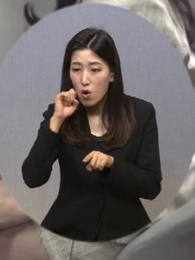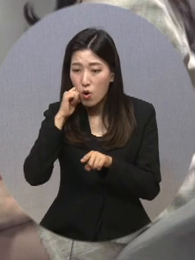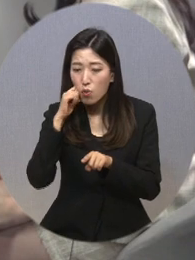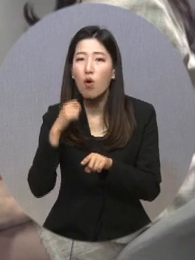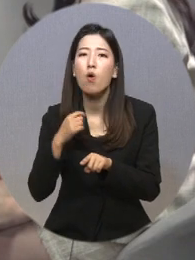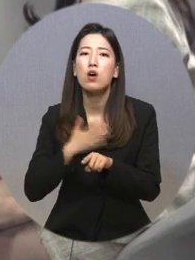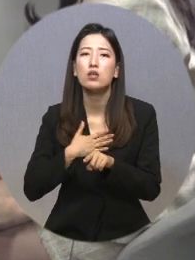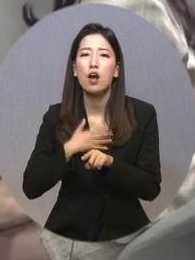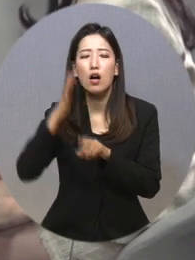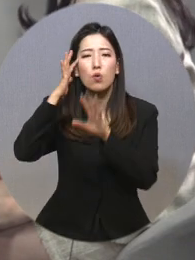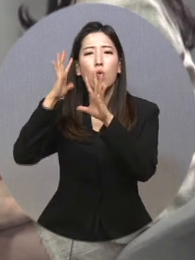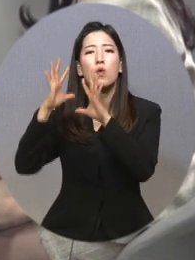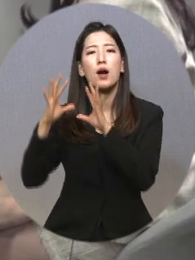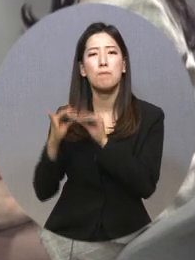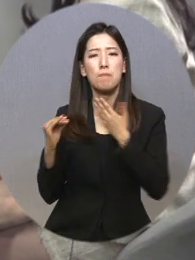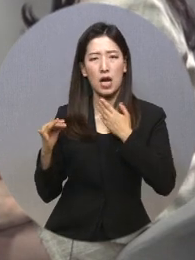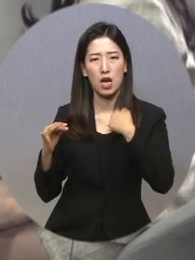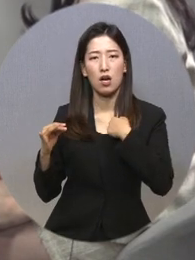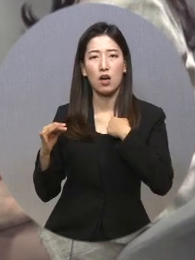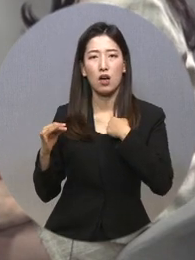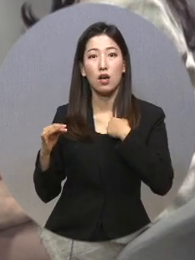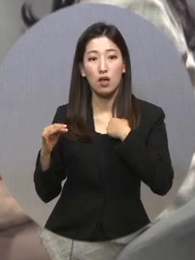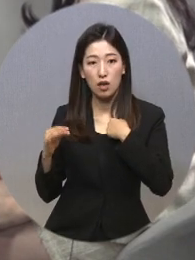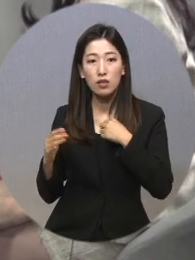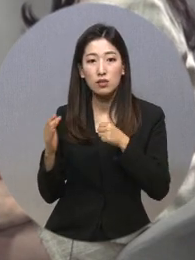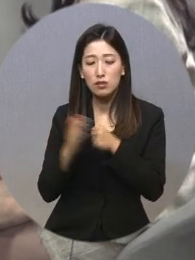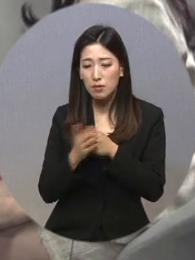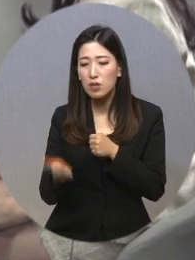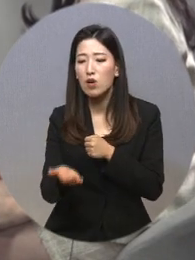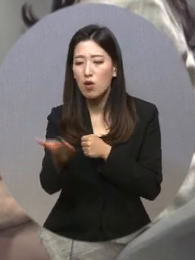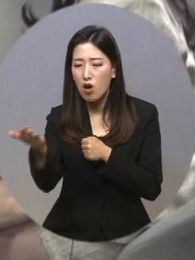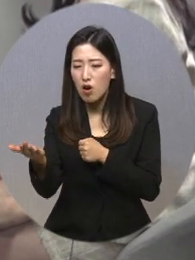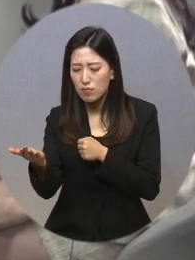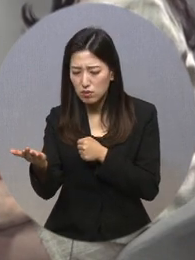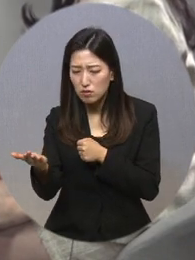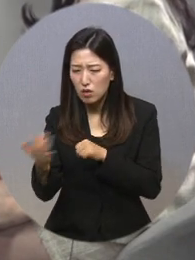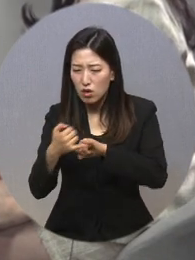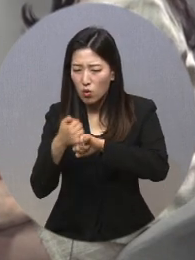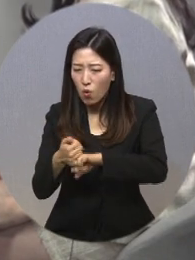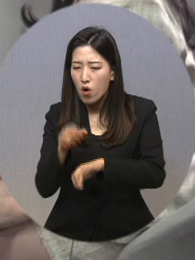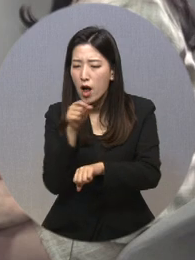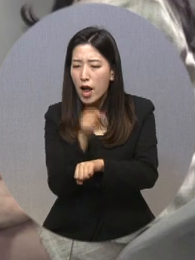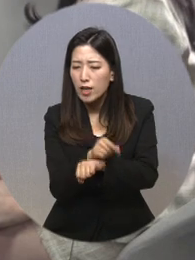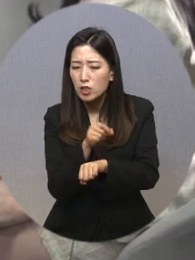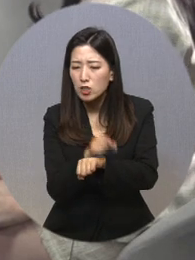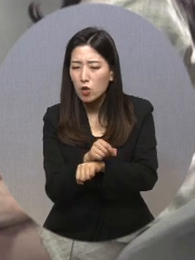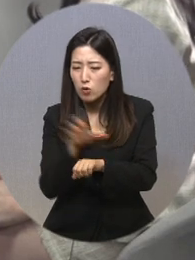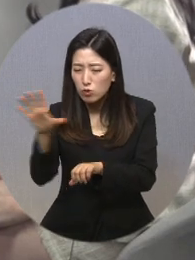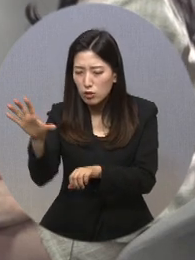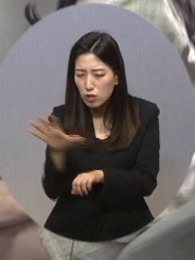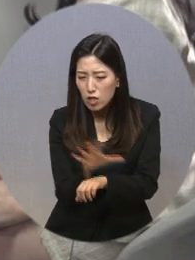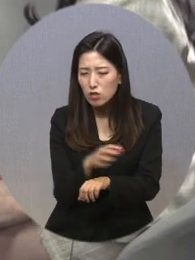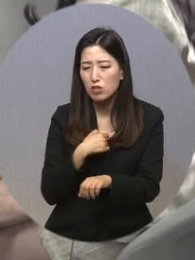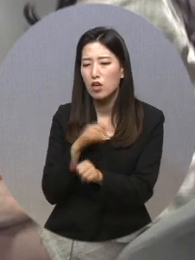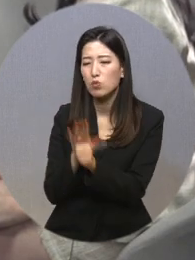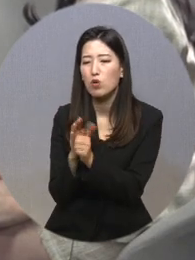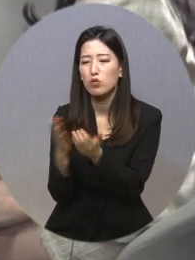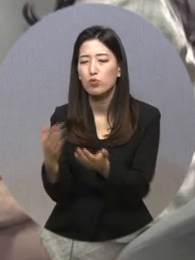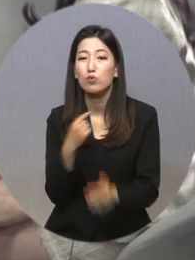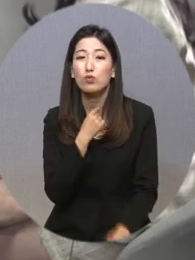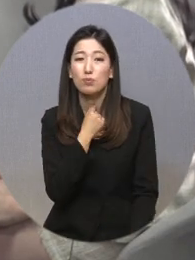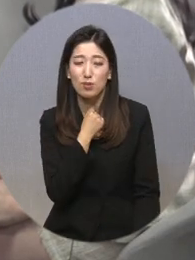저에게 느껴지는 그 부분들을 꼭 행정으로 실천해보고 싶었습니다. 공직생활을